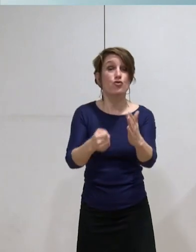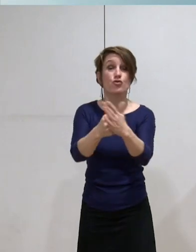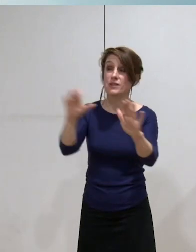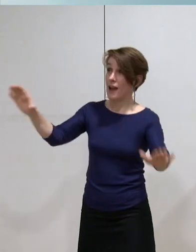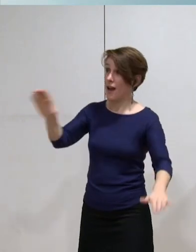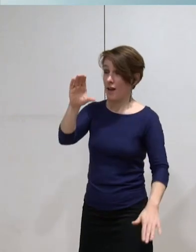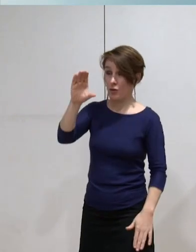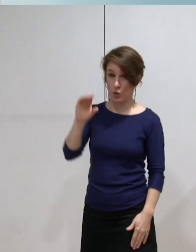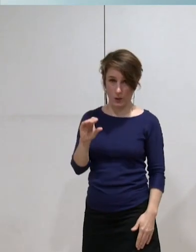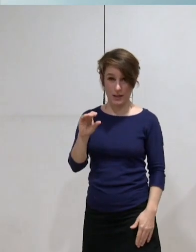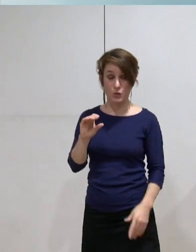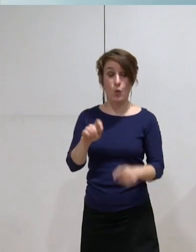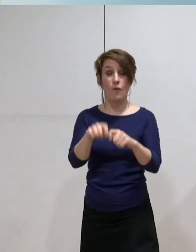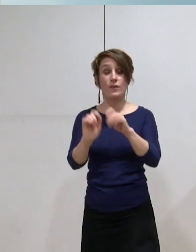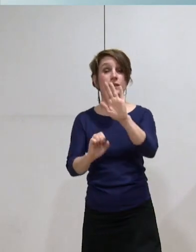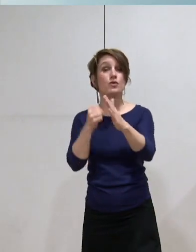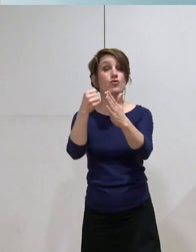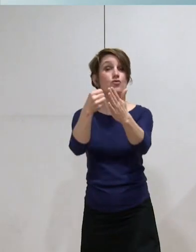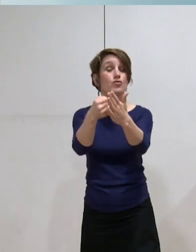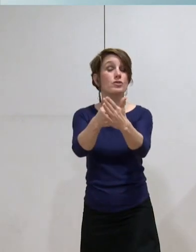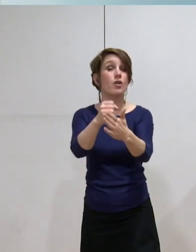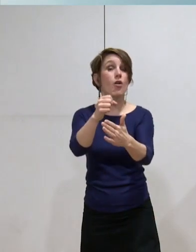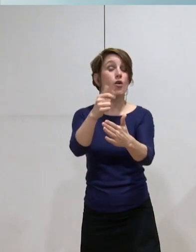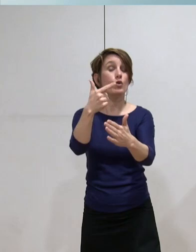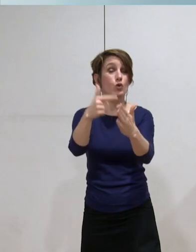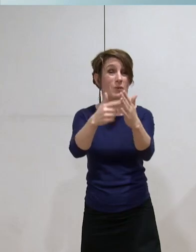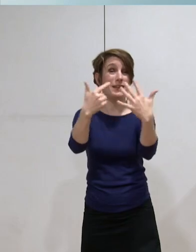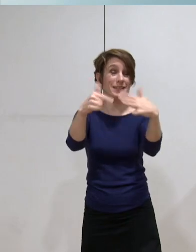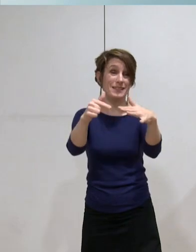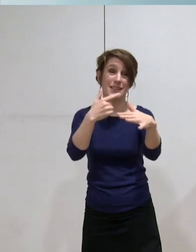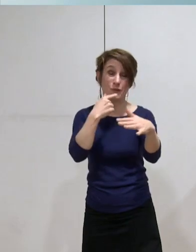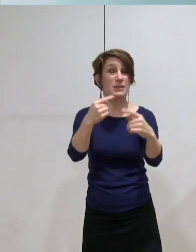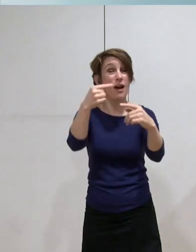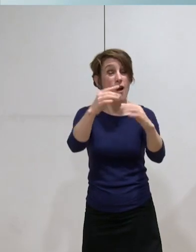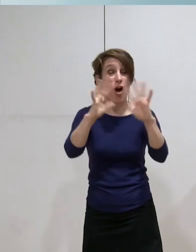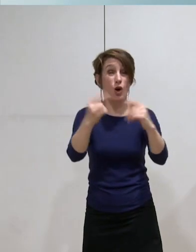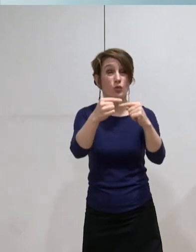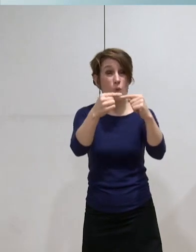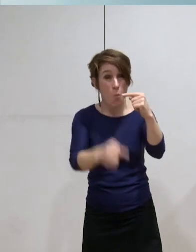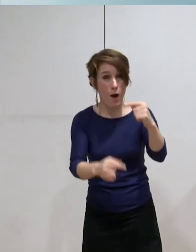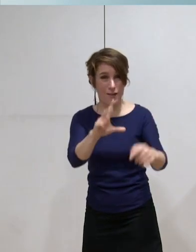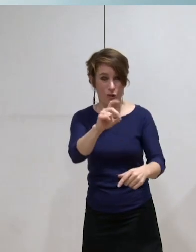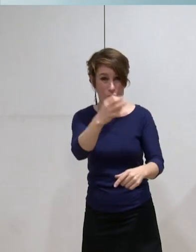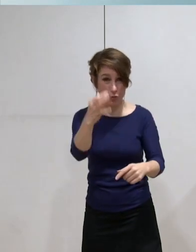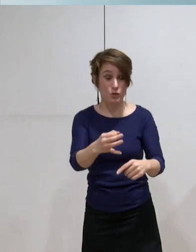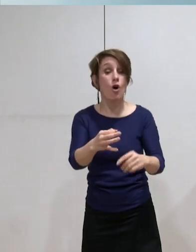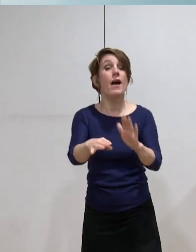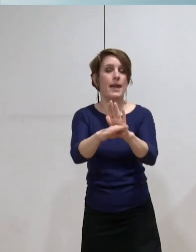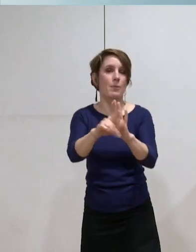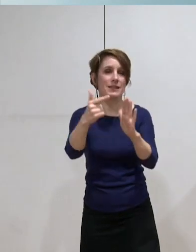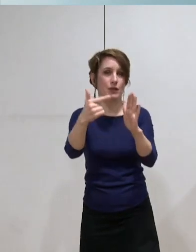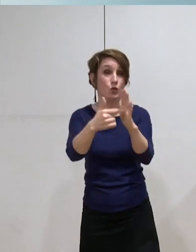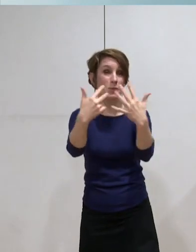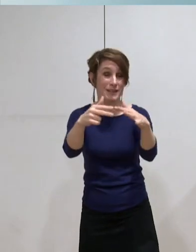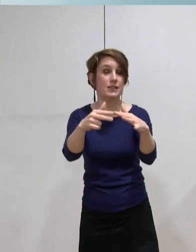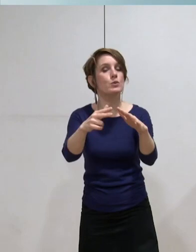de 30 % jusqu'en 2010 17 et ne retrouverait une légère croissance qu'à partir de 2018 dans